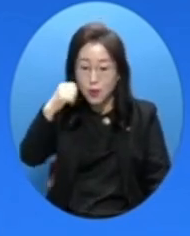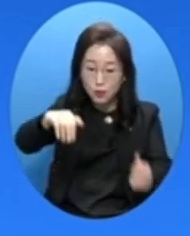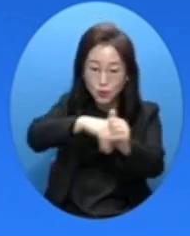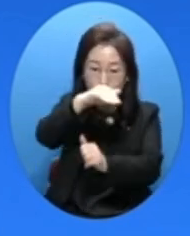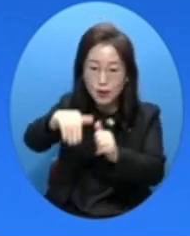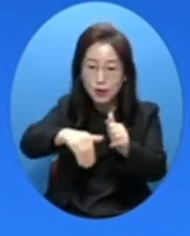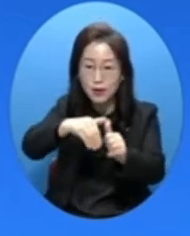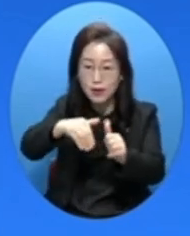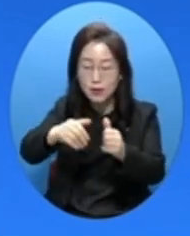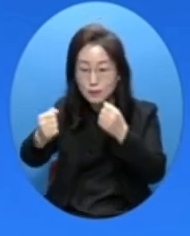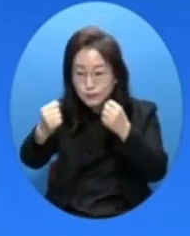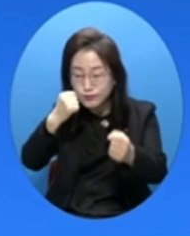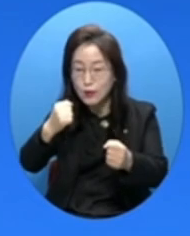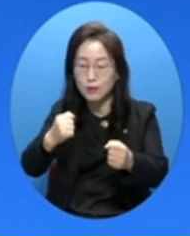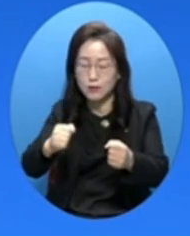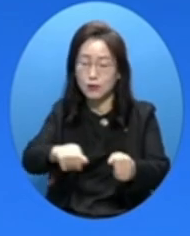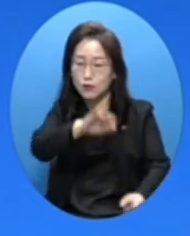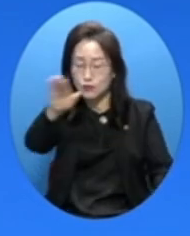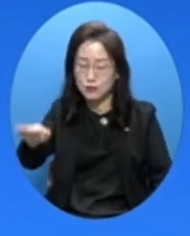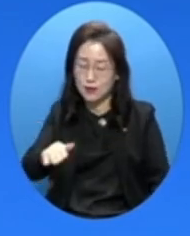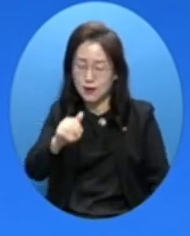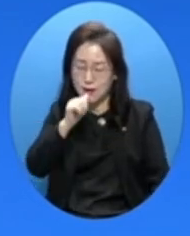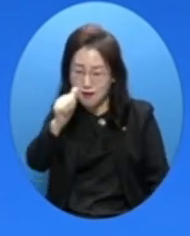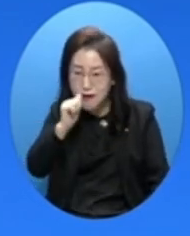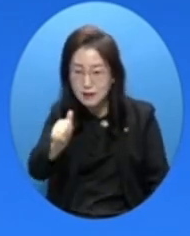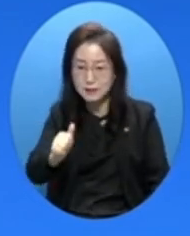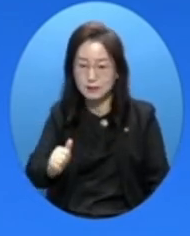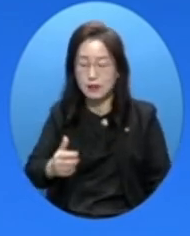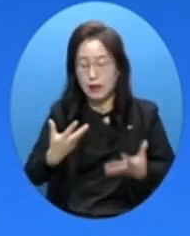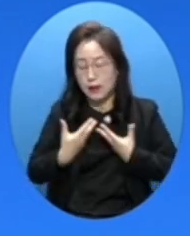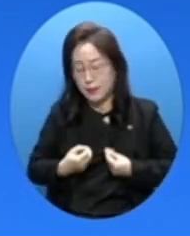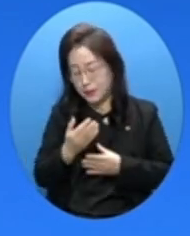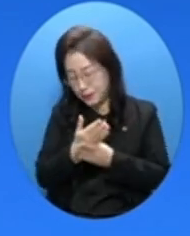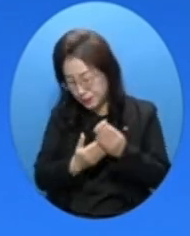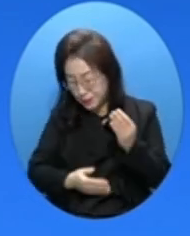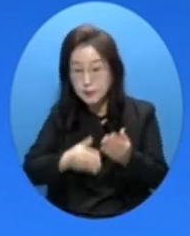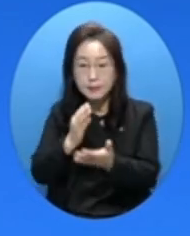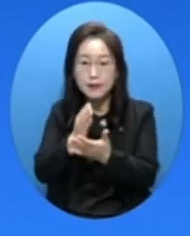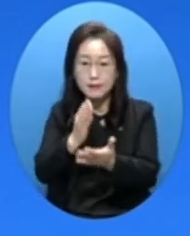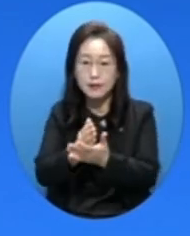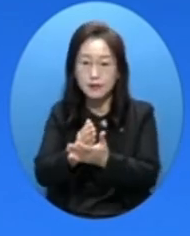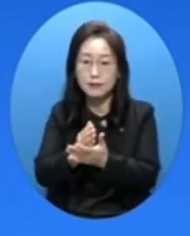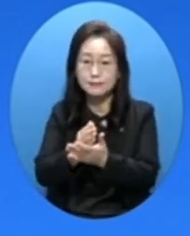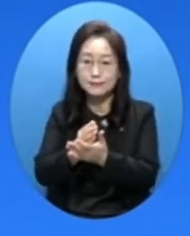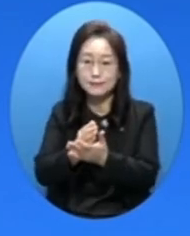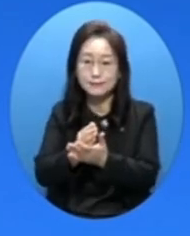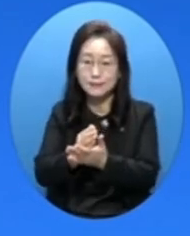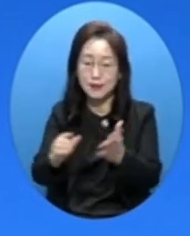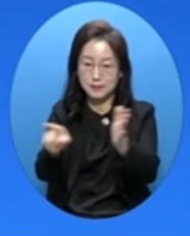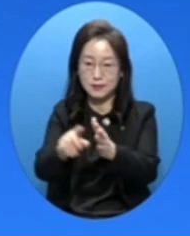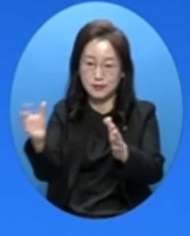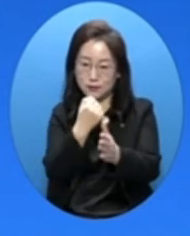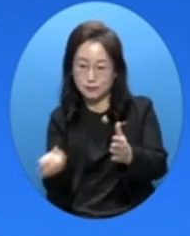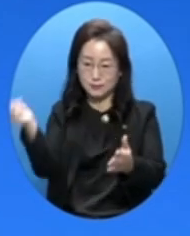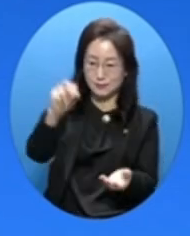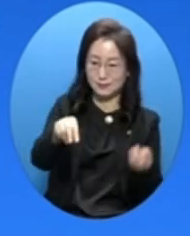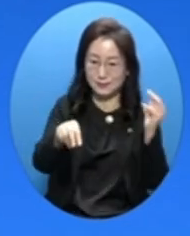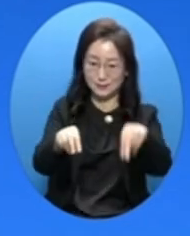절대로 낙심하고 절망하고 주저하고 앉아있지 말고 우리는 믿음으로 일어나야